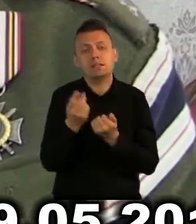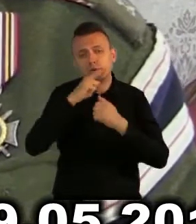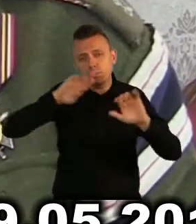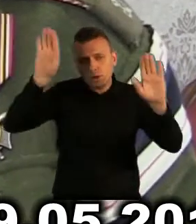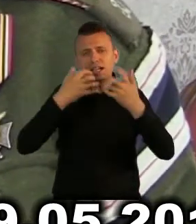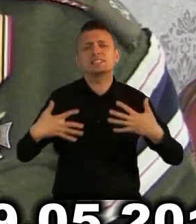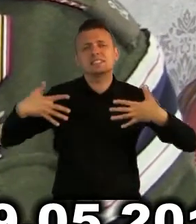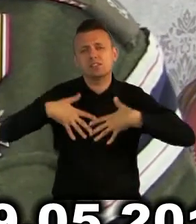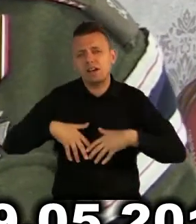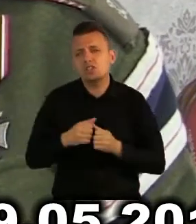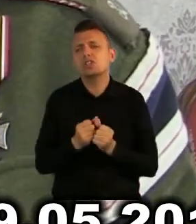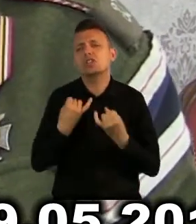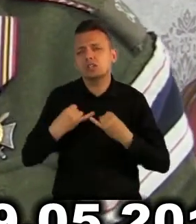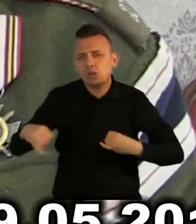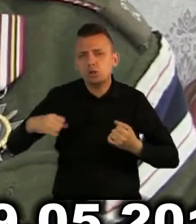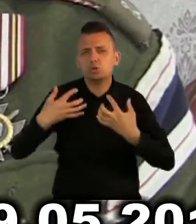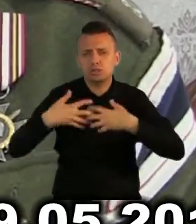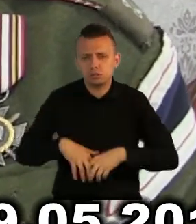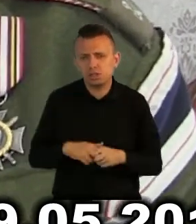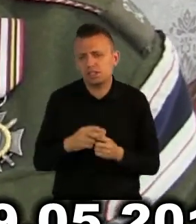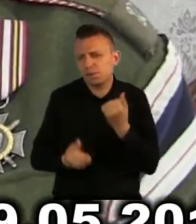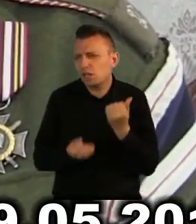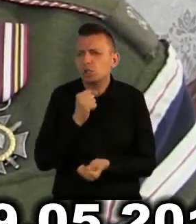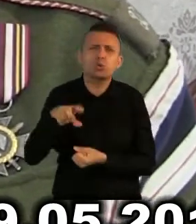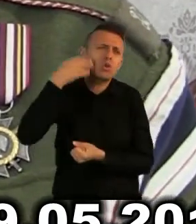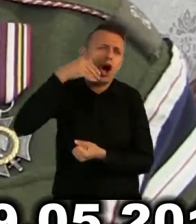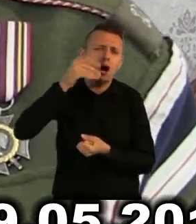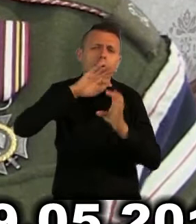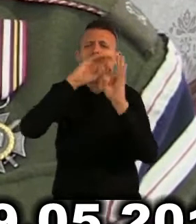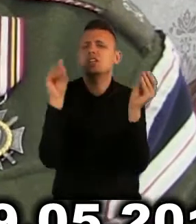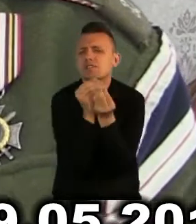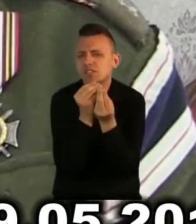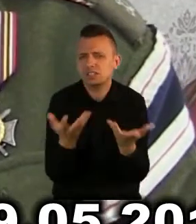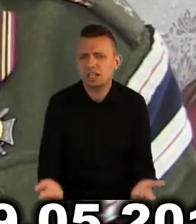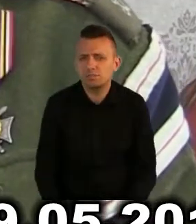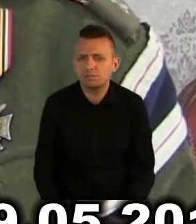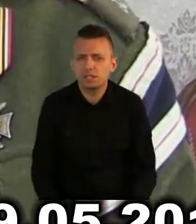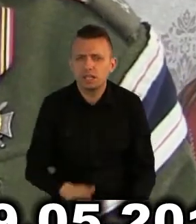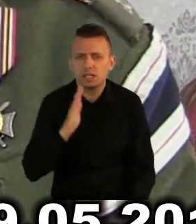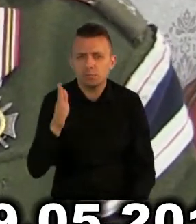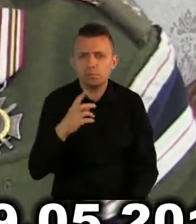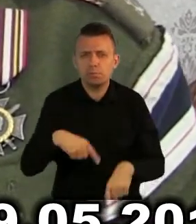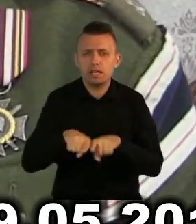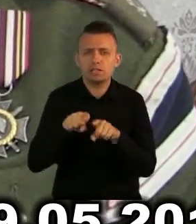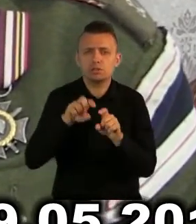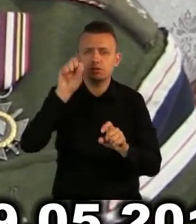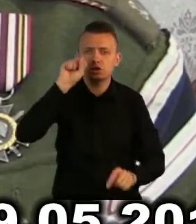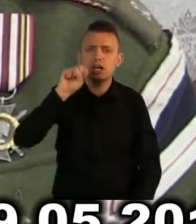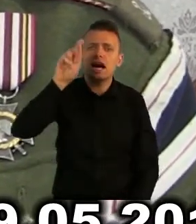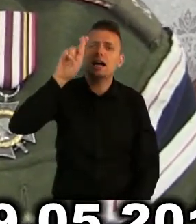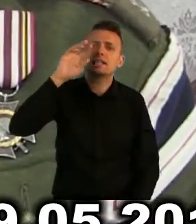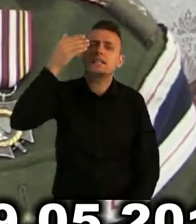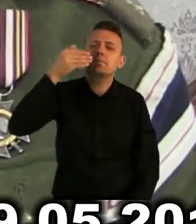grup rekonstrukcyjnych z różnym sprzętem, to jest nie do wymienienia ten sprzęt i będzie też